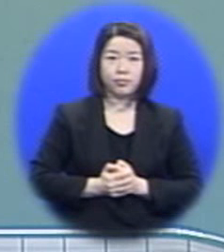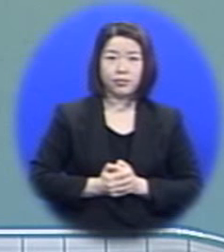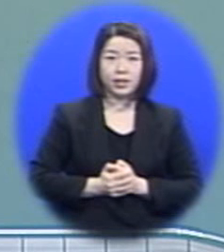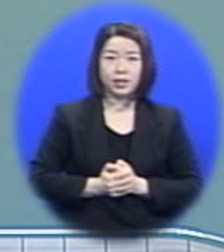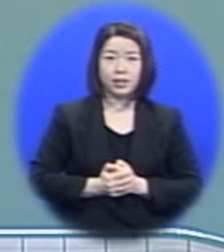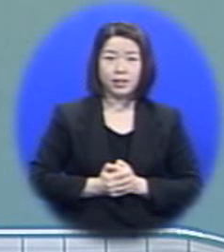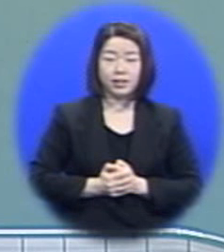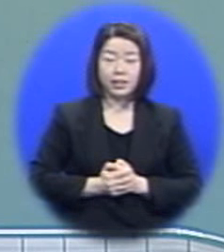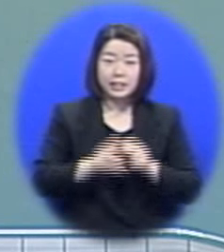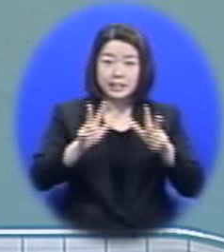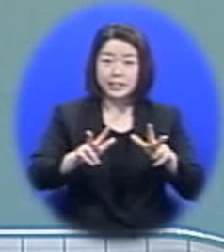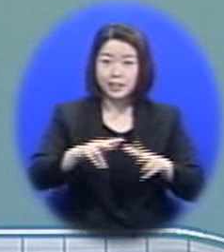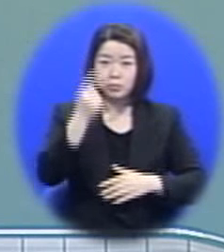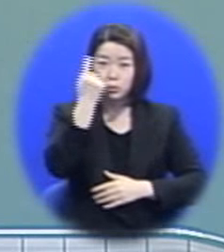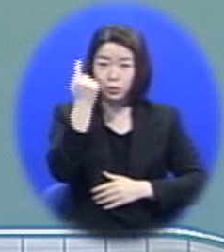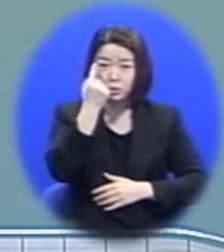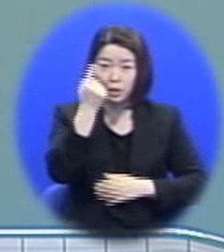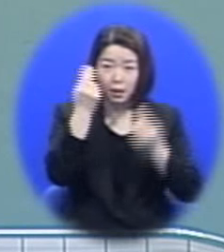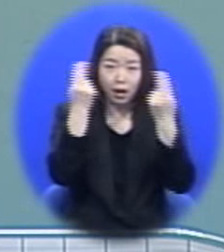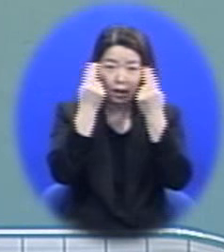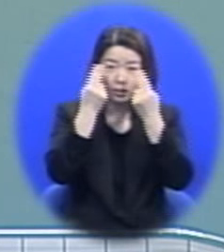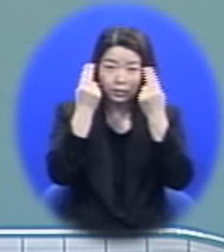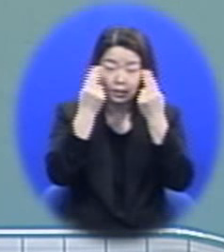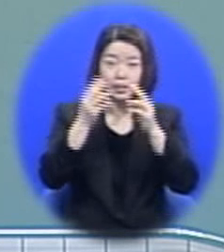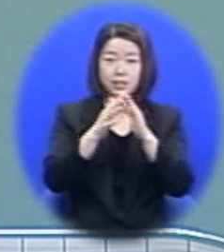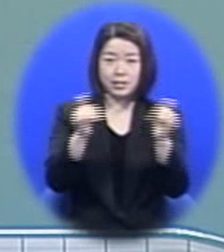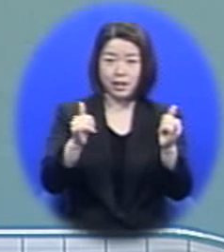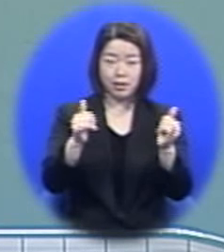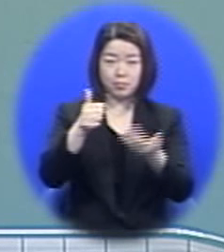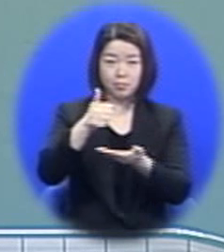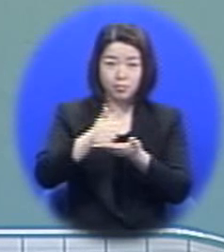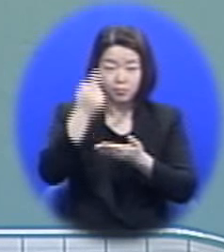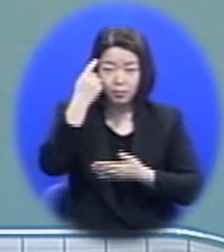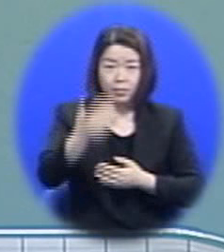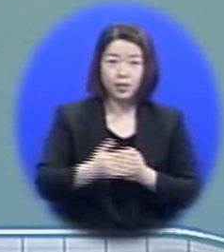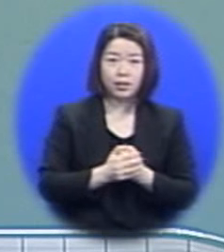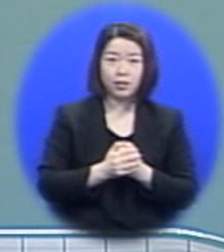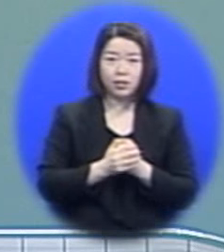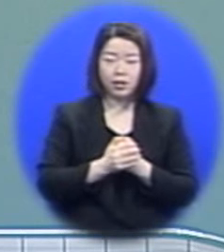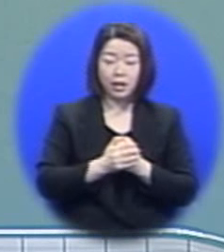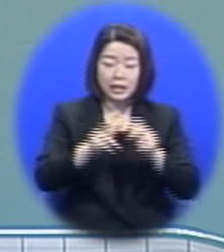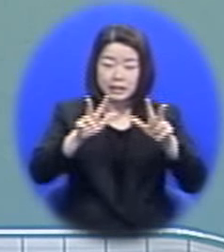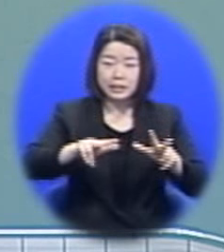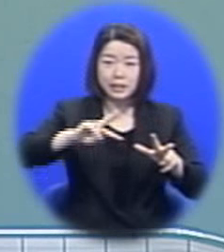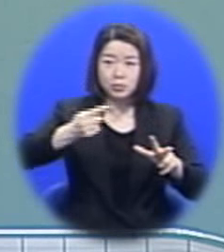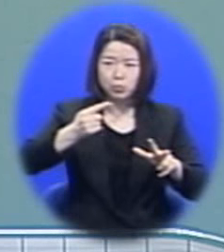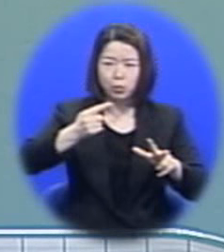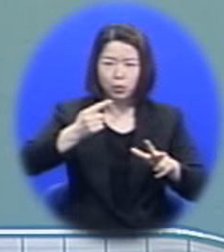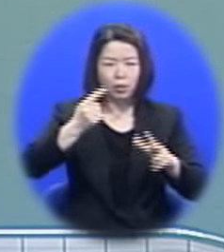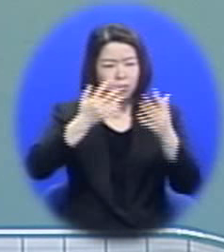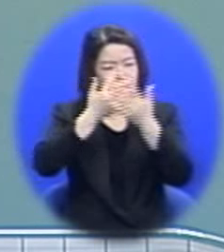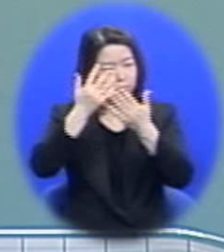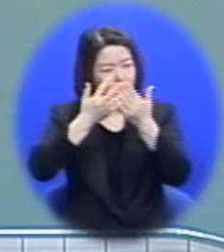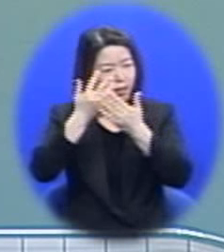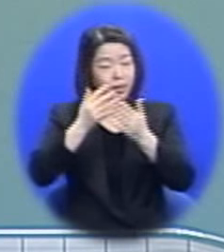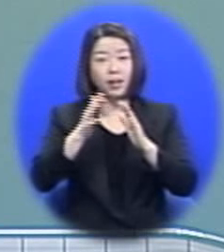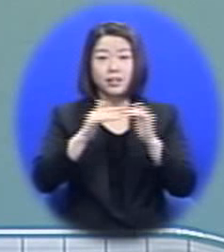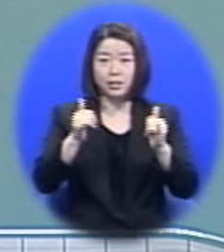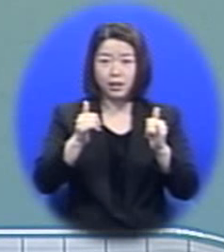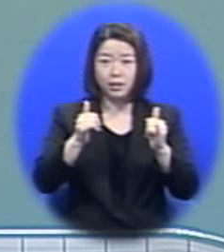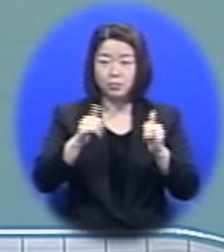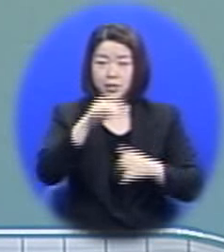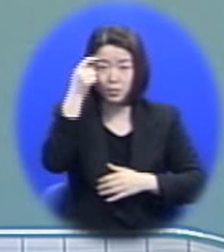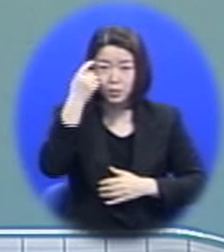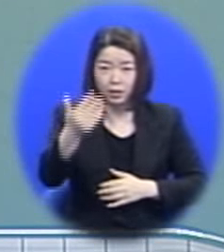귀해요? 지금 눈동자가 흔들리는 분, 헷갈리는 분 정말 답답한